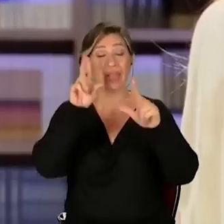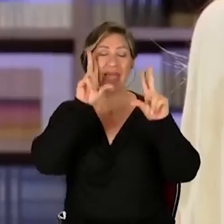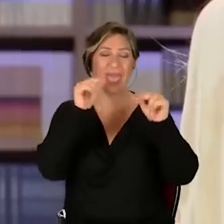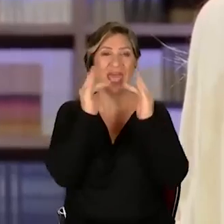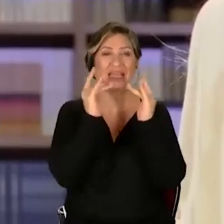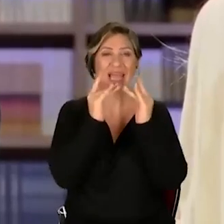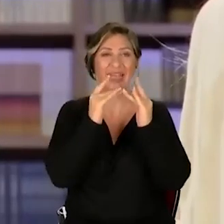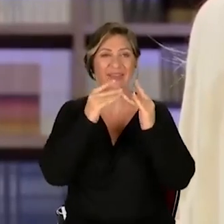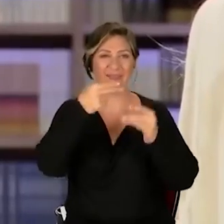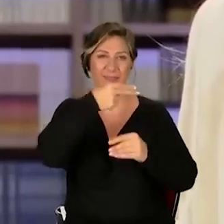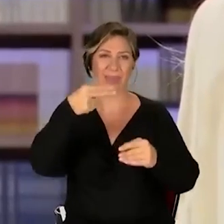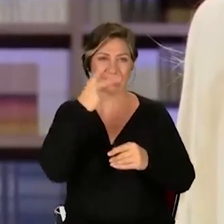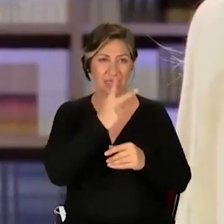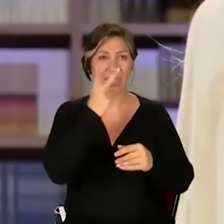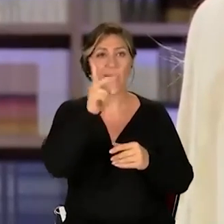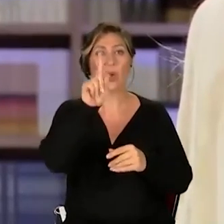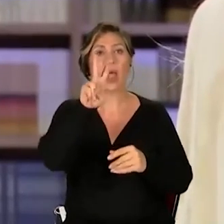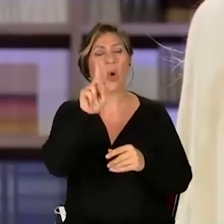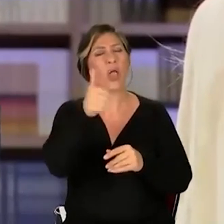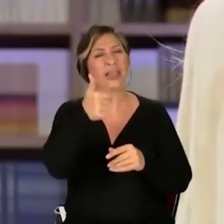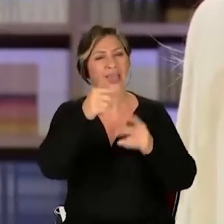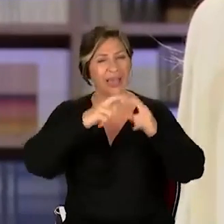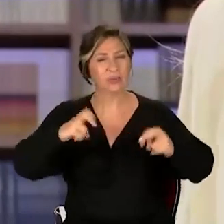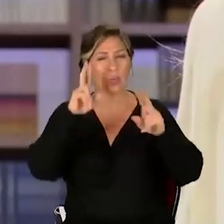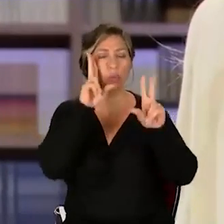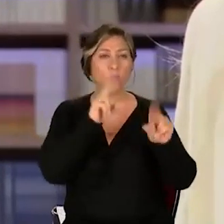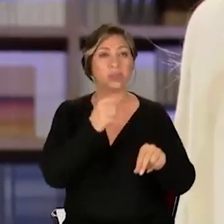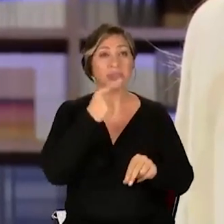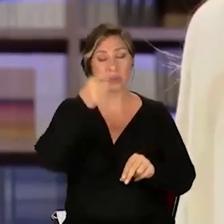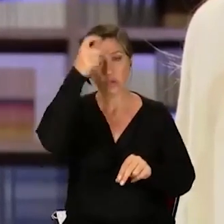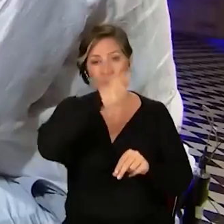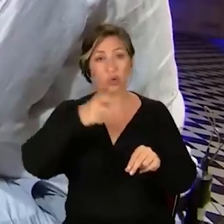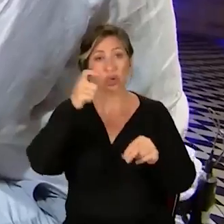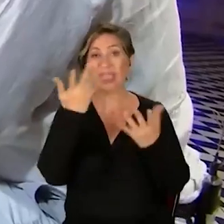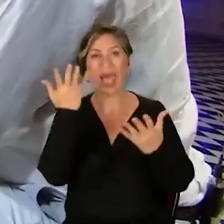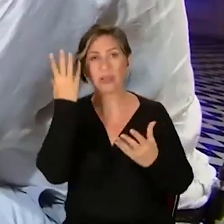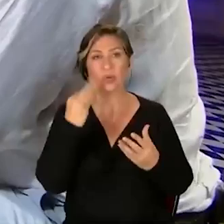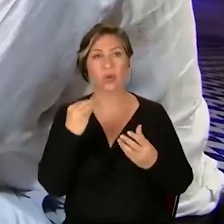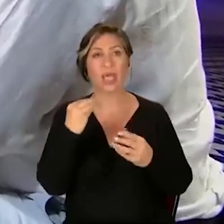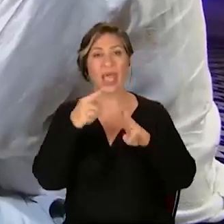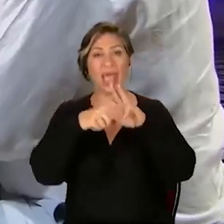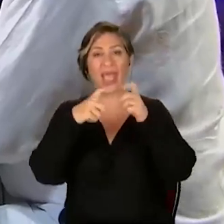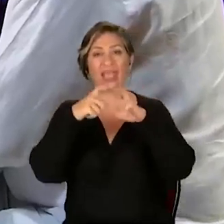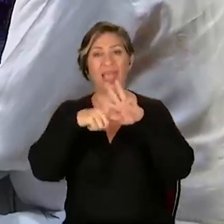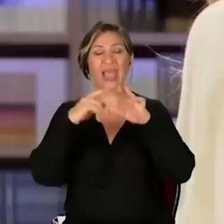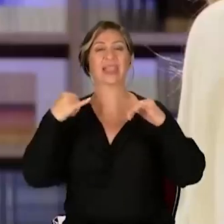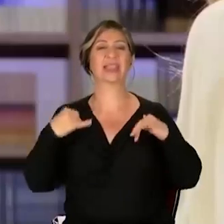firmasının 2016 yılında yaptırdığı araştırmaya göre uyku denince Türkiye ne anlıyor? Ege